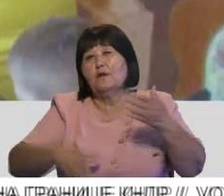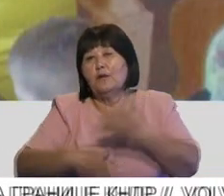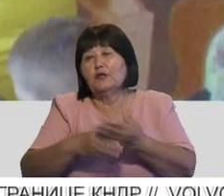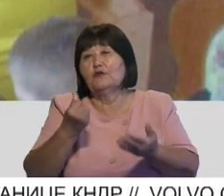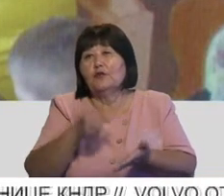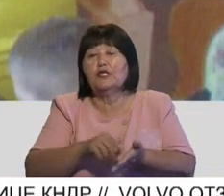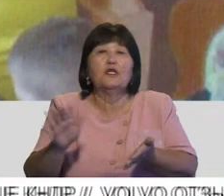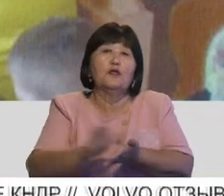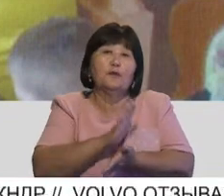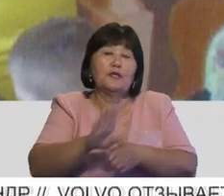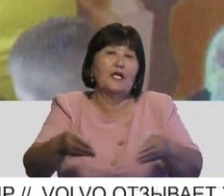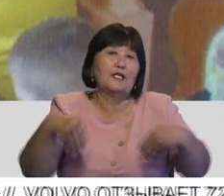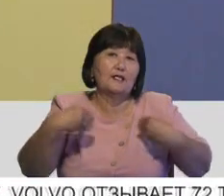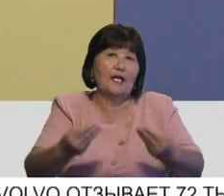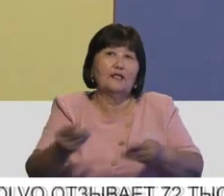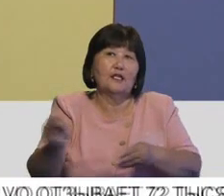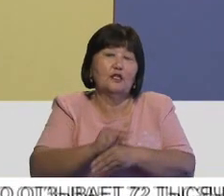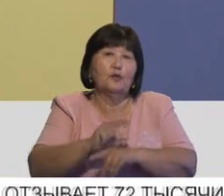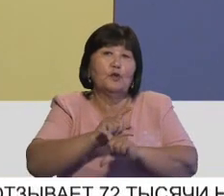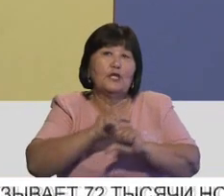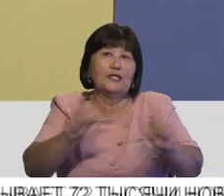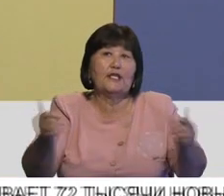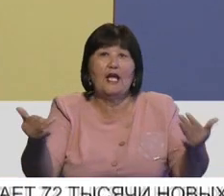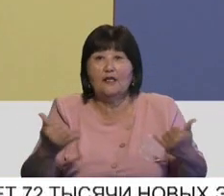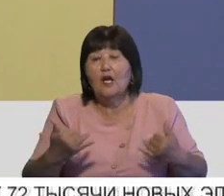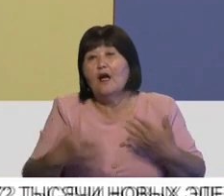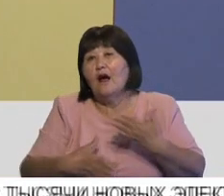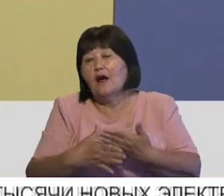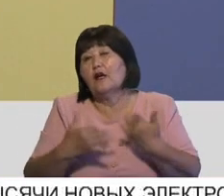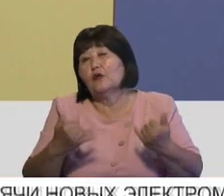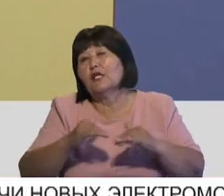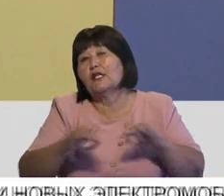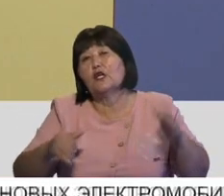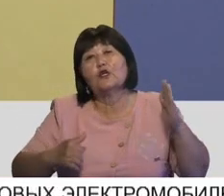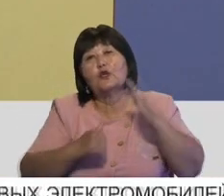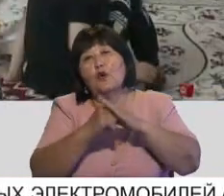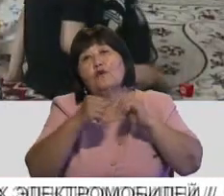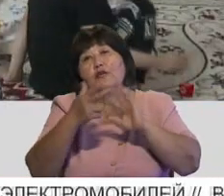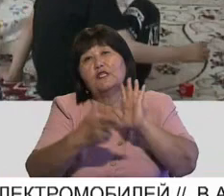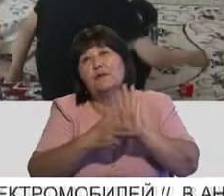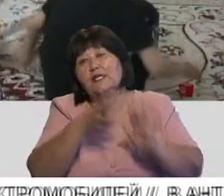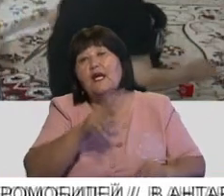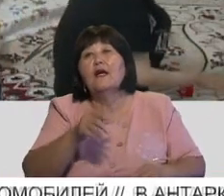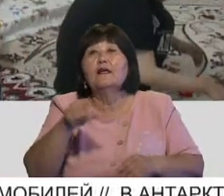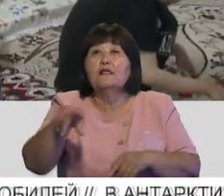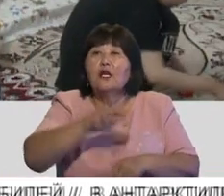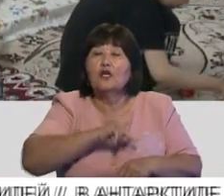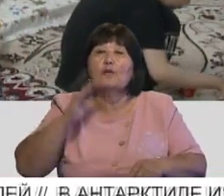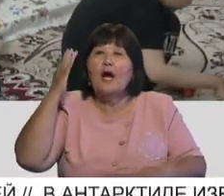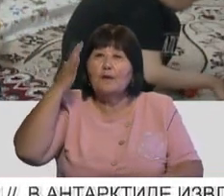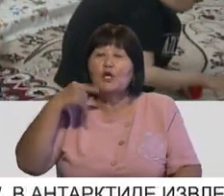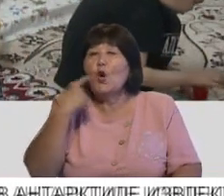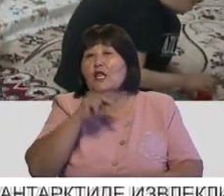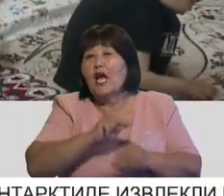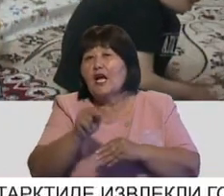средства и бесплатно передал здание реабилитационному центру оказывает услуги детям до 18 лет в центре работают психологи